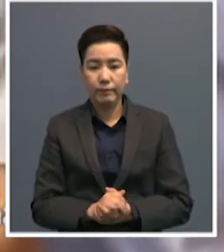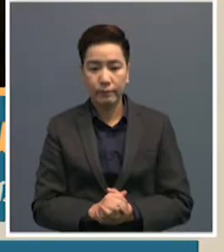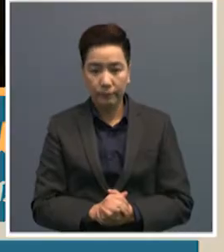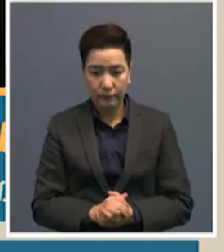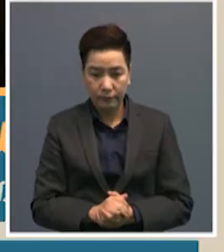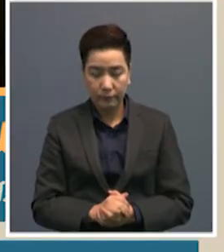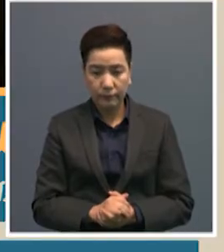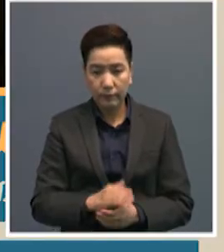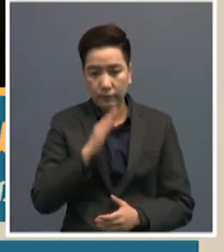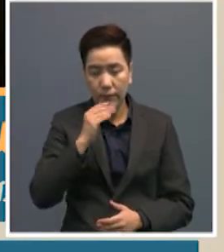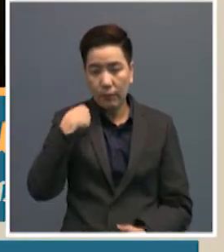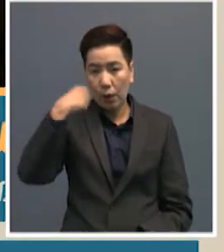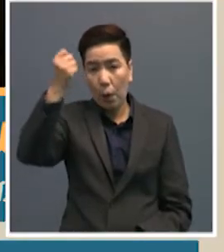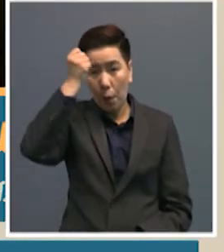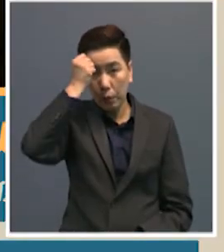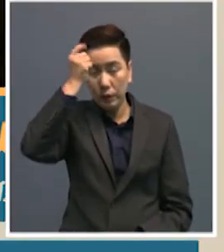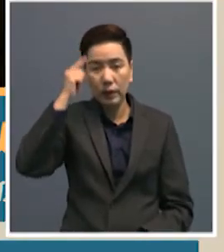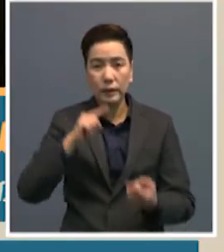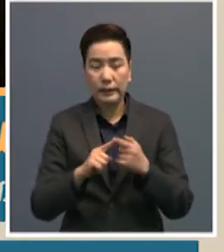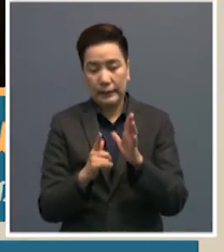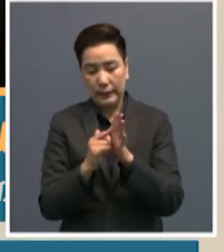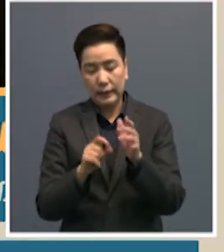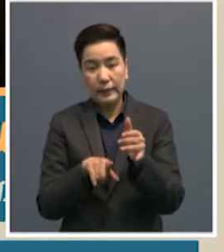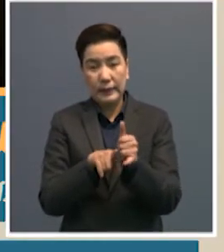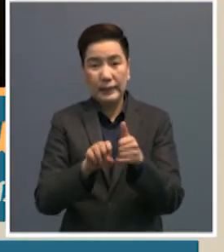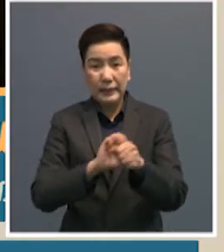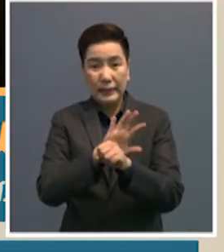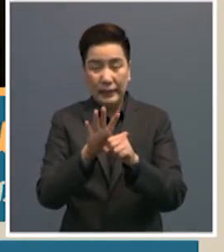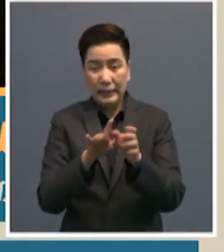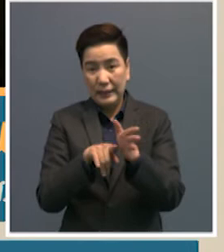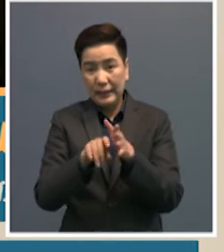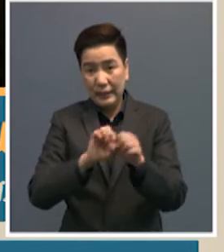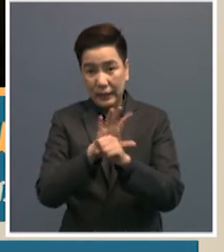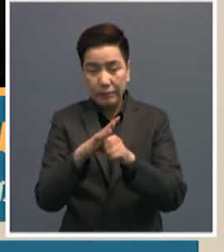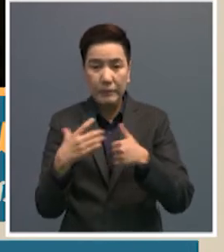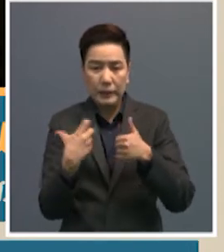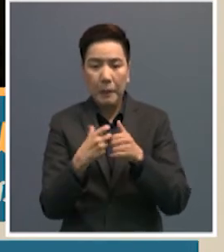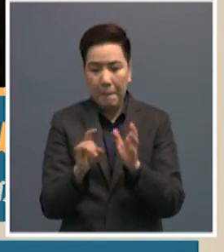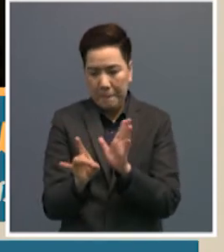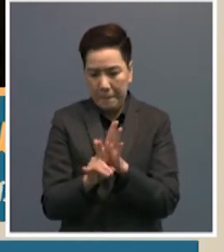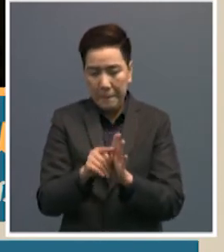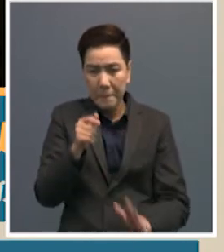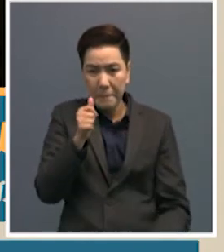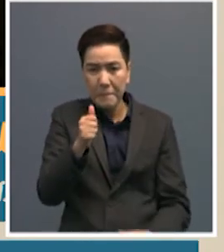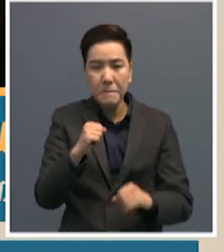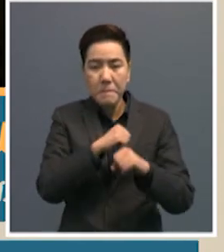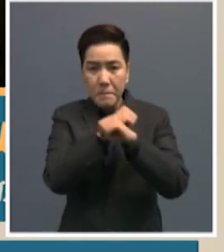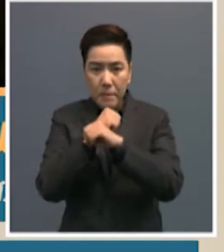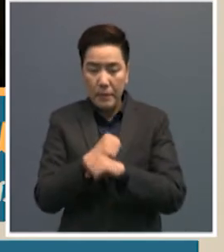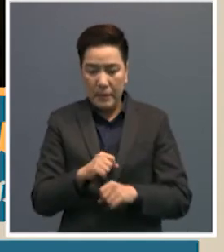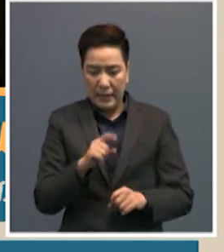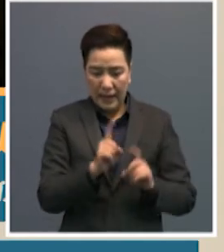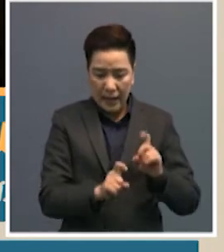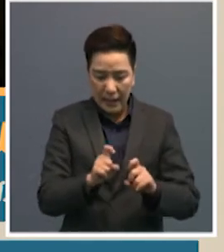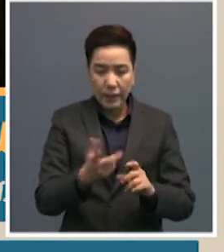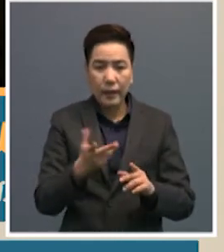ถ้าเราเข้าใจว่าคือเนี่ยไม่มีก็สิทธิภาพสูงในตามป้องกันการป่วยที่อาการรุนแรงและเสียชีวิต